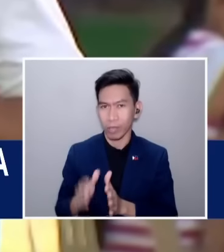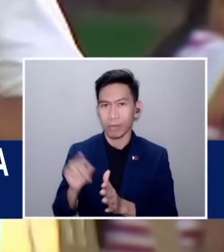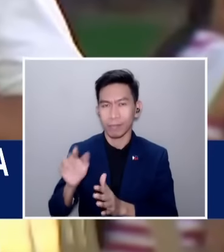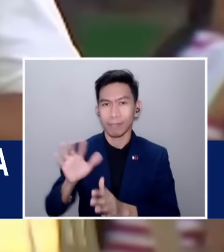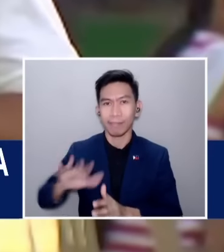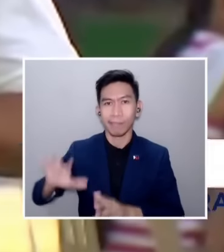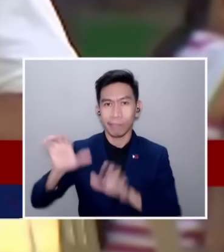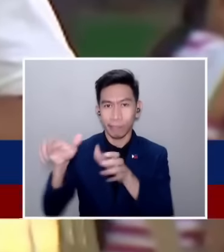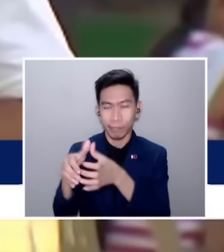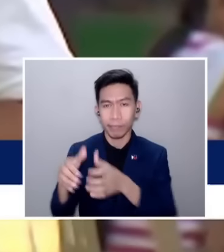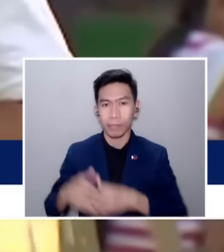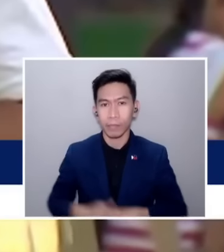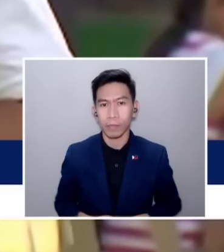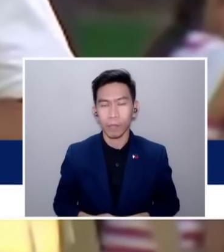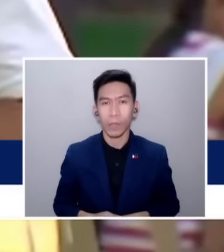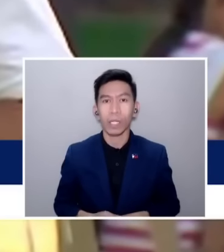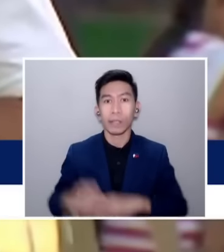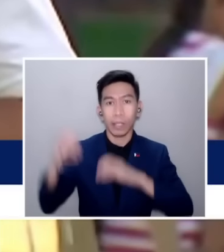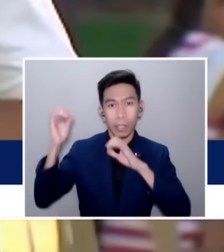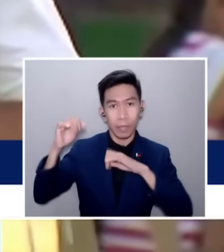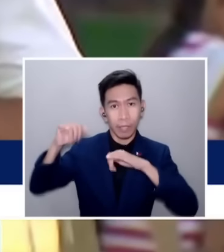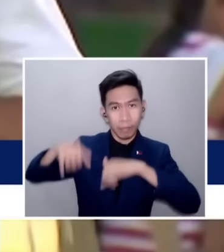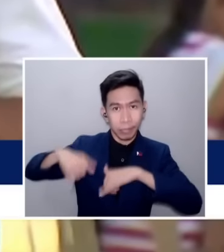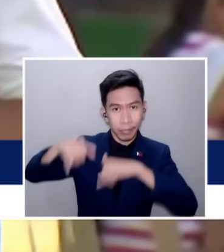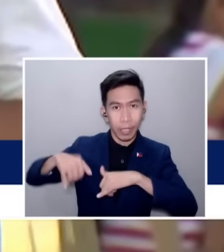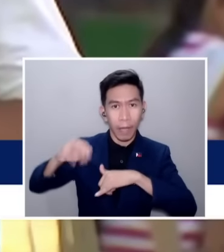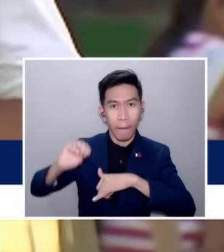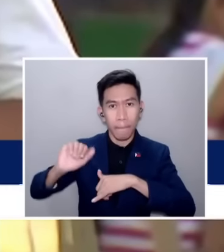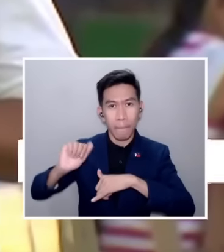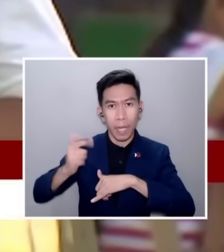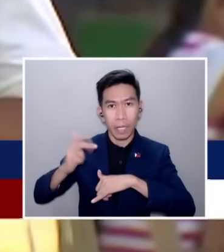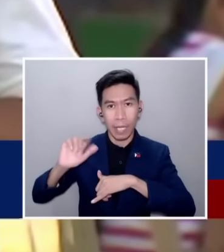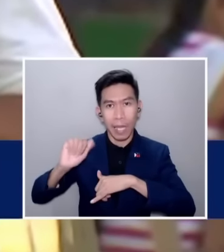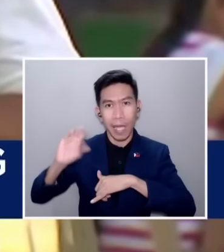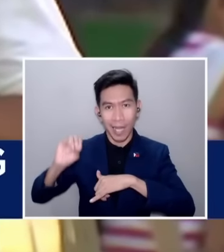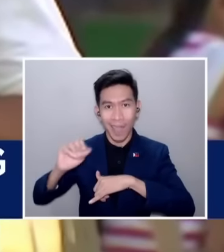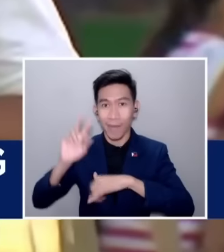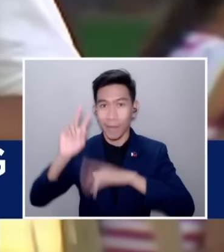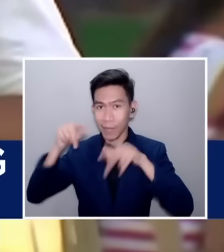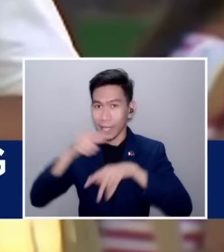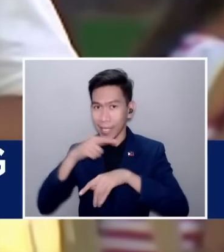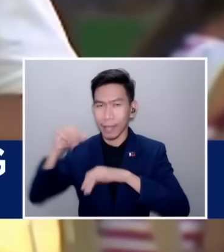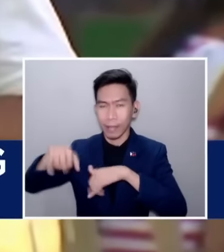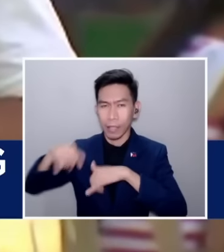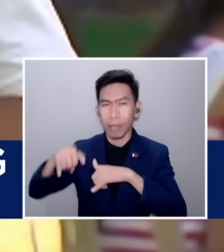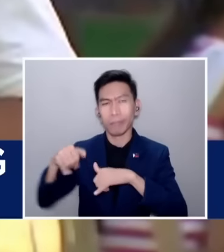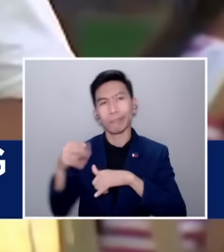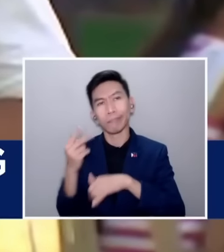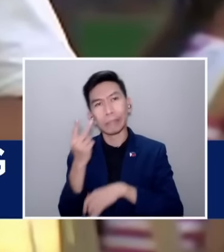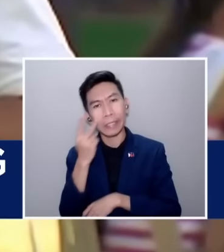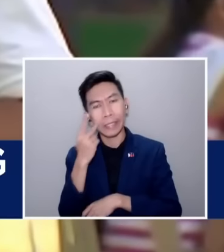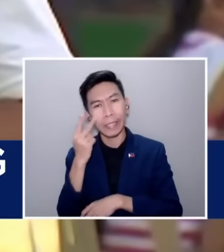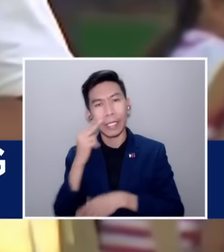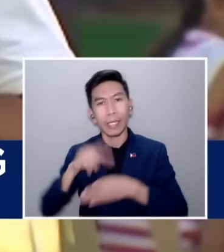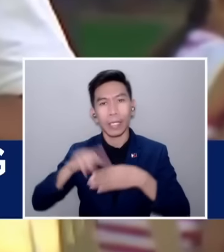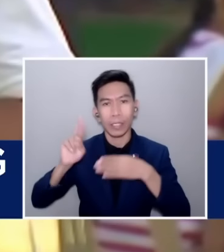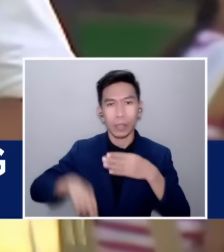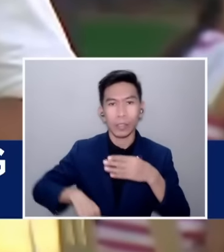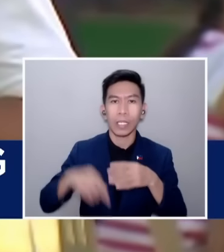muna ng ilang araw si VP Lenny dito sa Magaraw, sabay siyang magmamonitor ng resulta ng halalan 2022